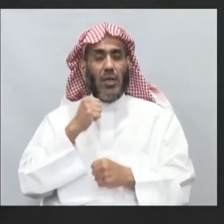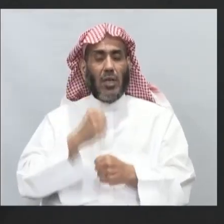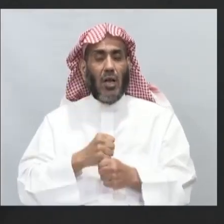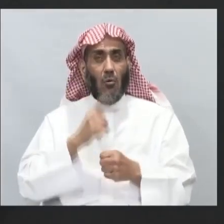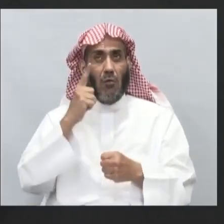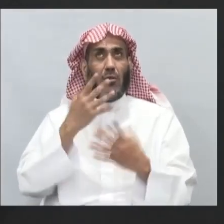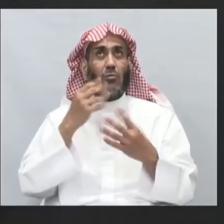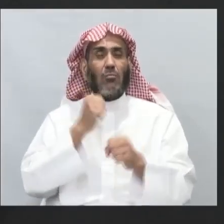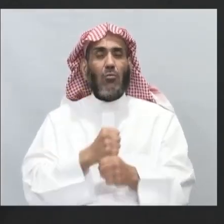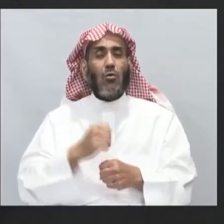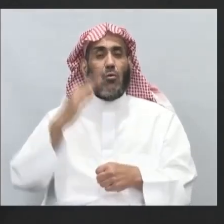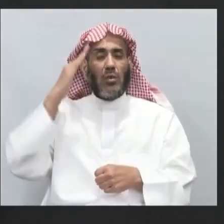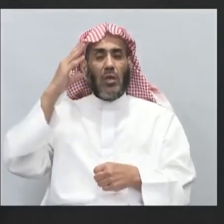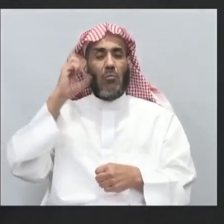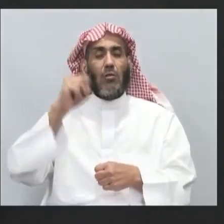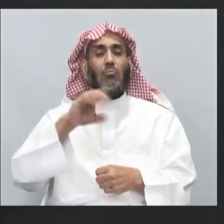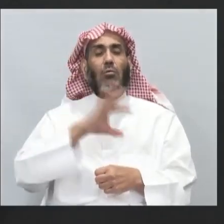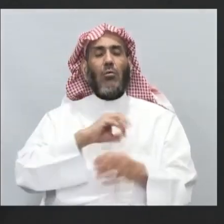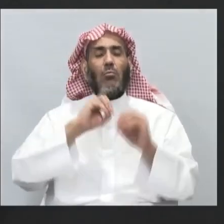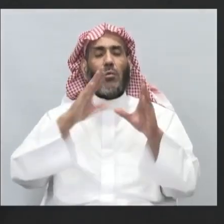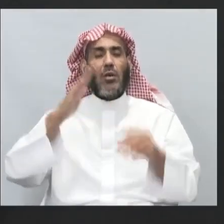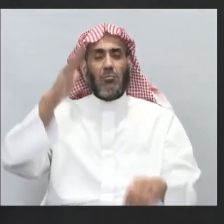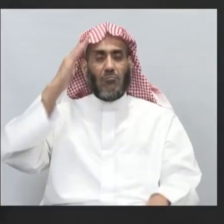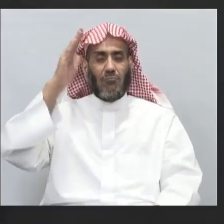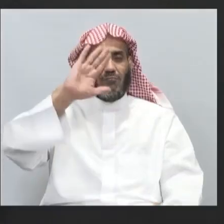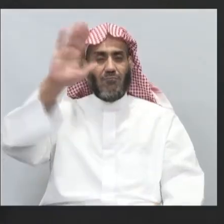رعايه الله والسلام عليكم ورحمه الله وبركاته